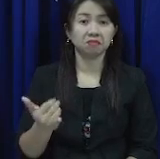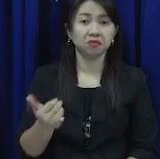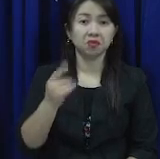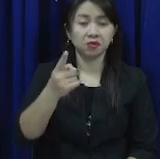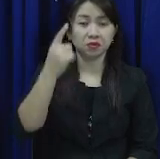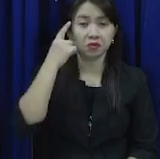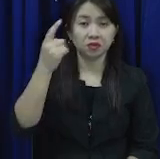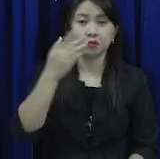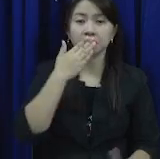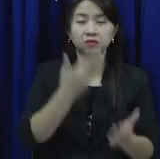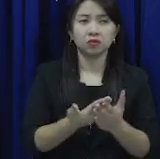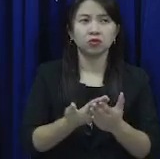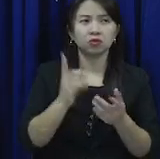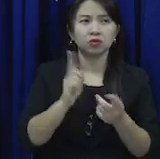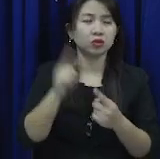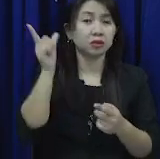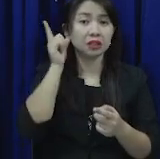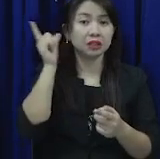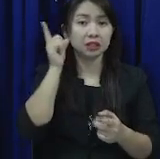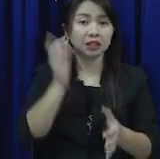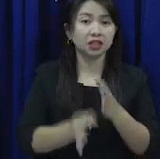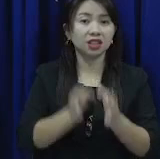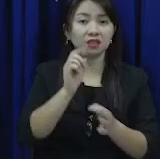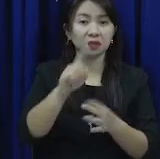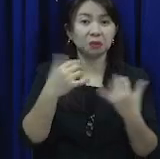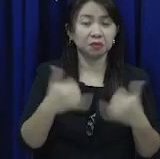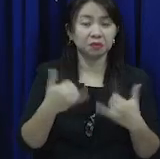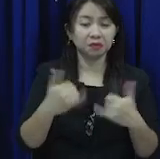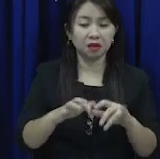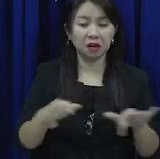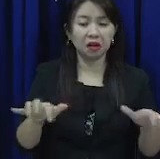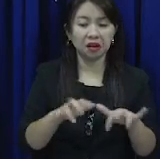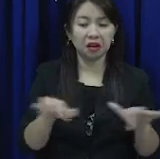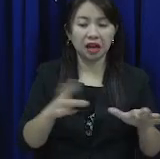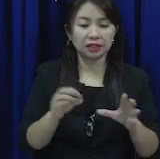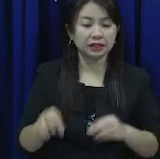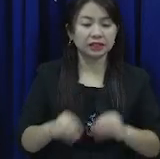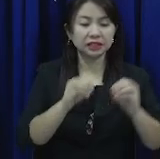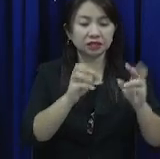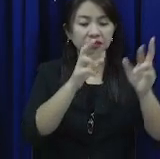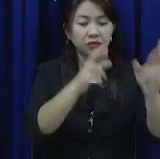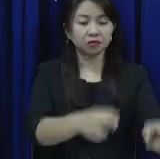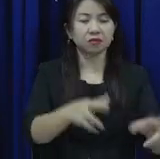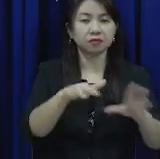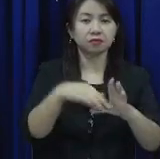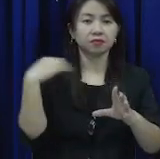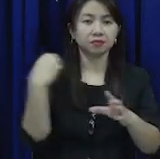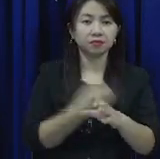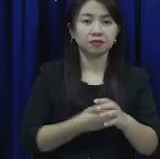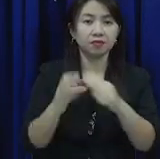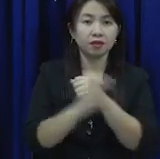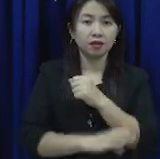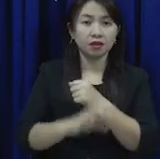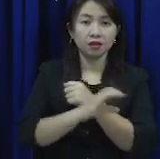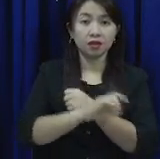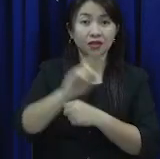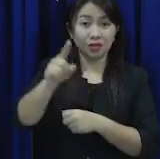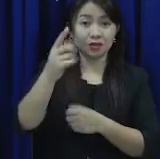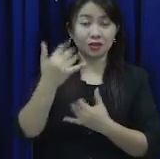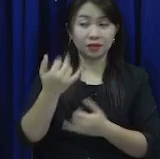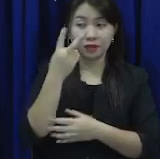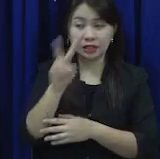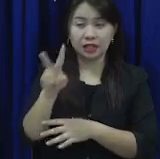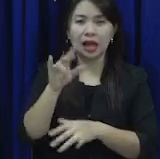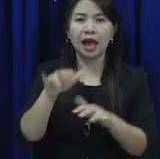kakalaro mo ng computer games nak nakakapagbigay ka ng karangalan sa bansa nakita niyo kung paano ang nilinlang ng diyablo ang maraming